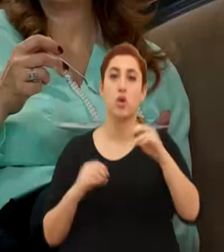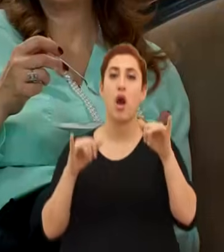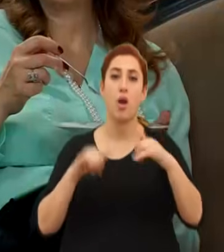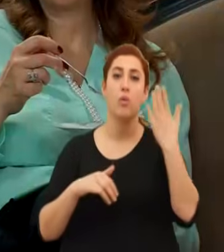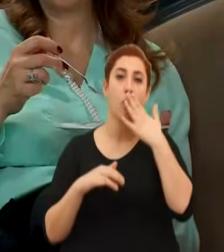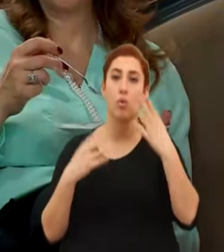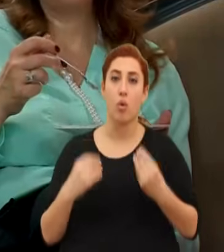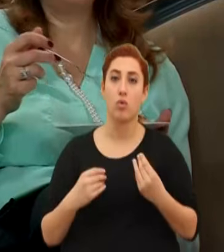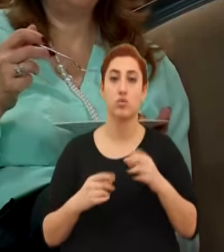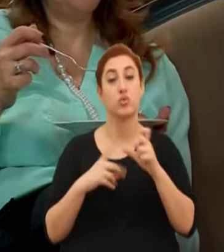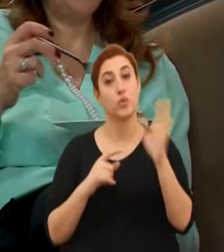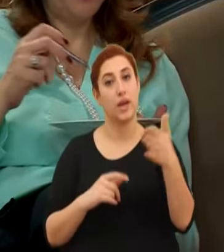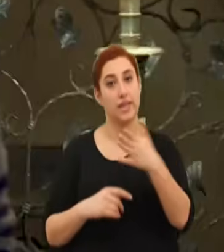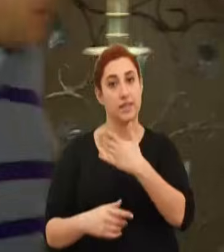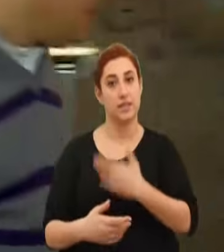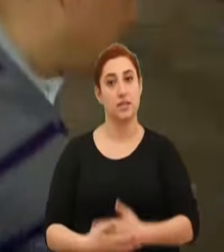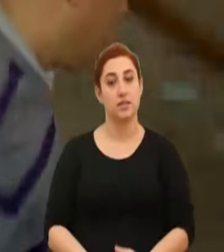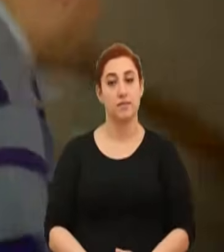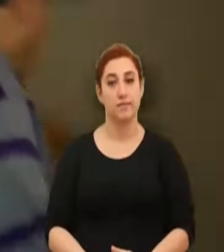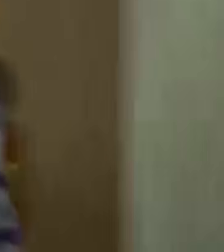gitsinler? Şükrü, hadi.